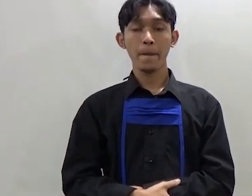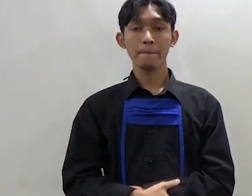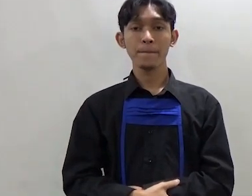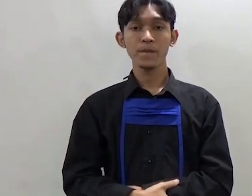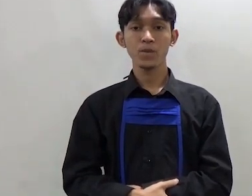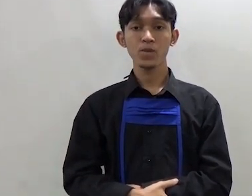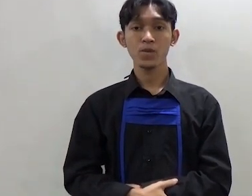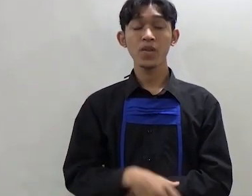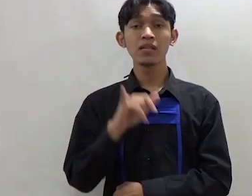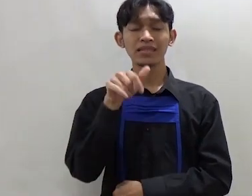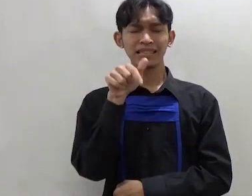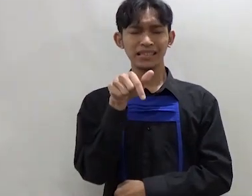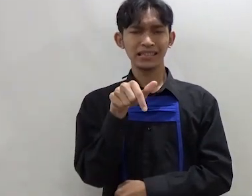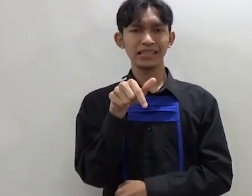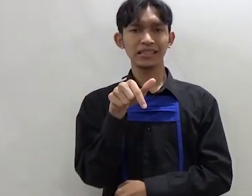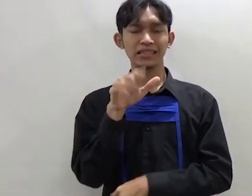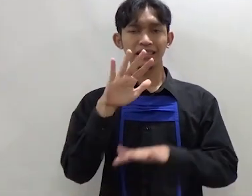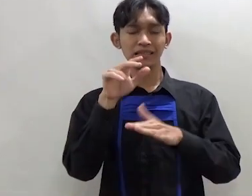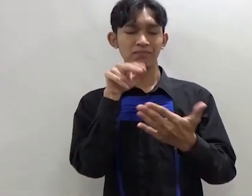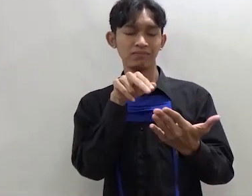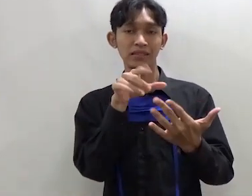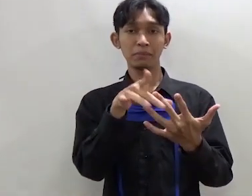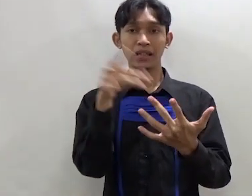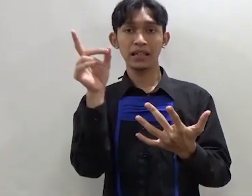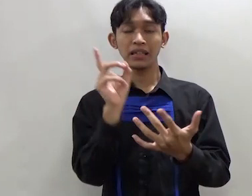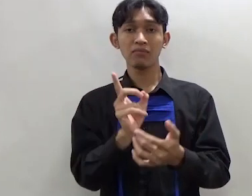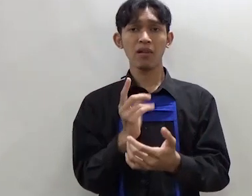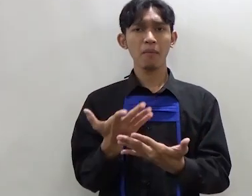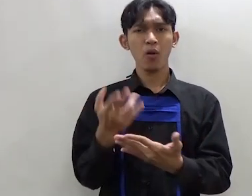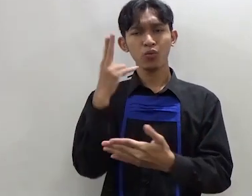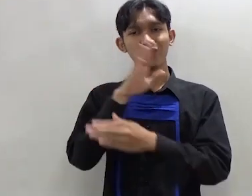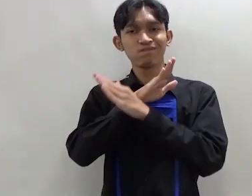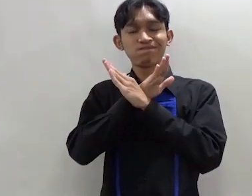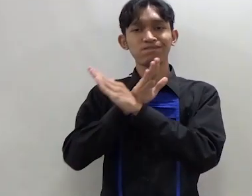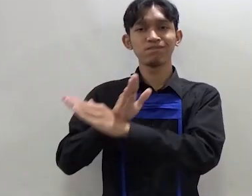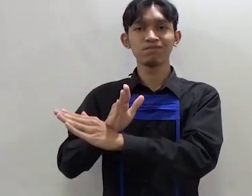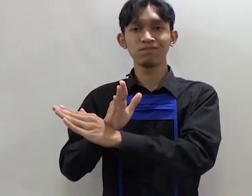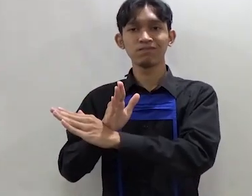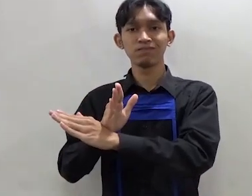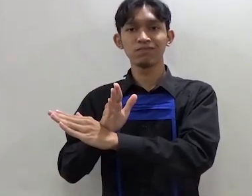open house ditiadakan. Saya